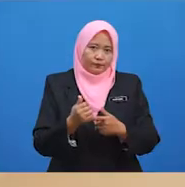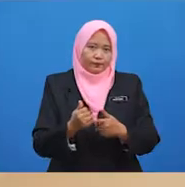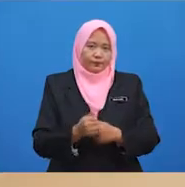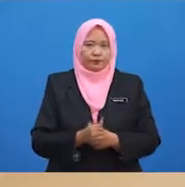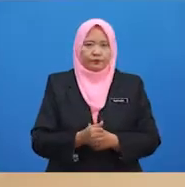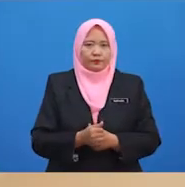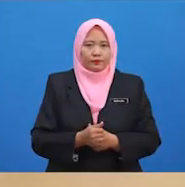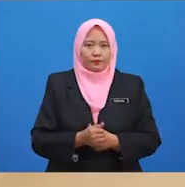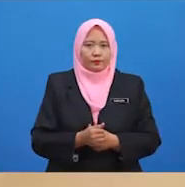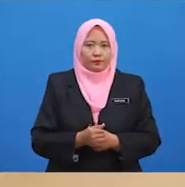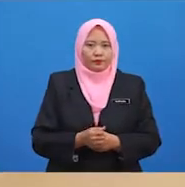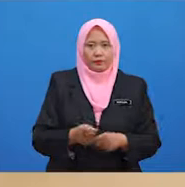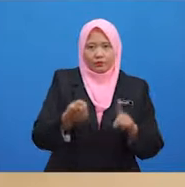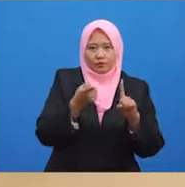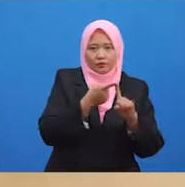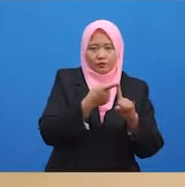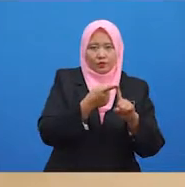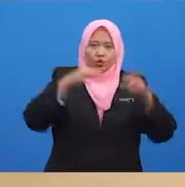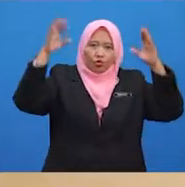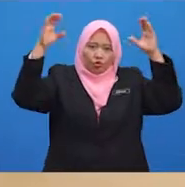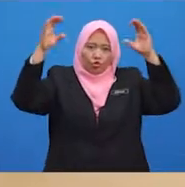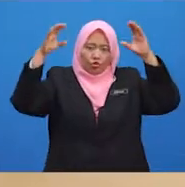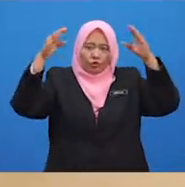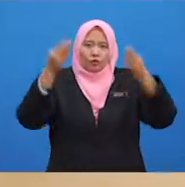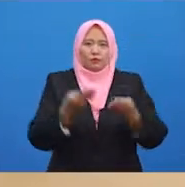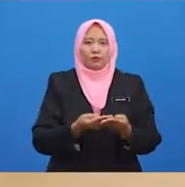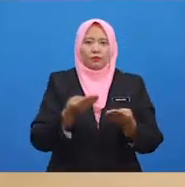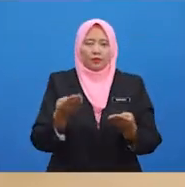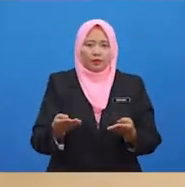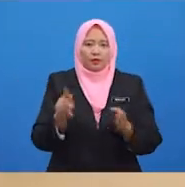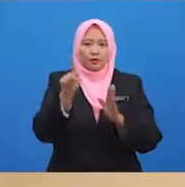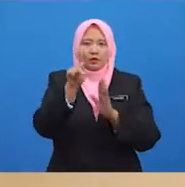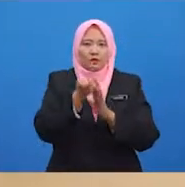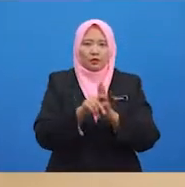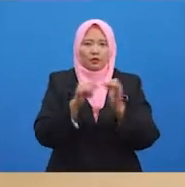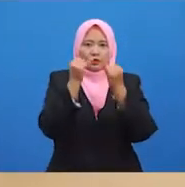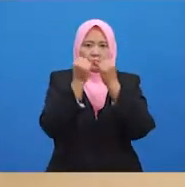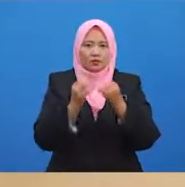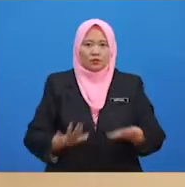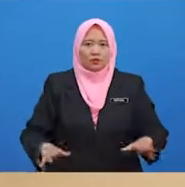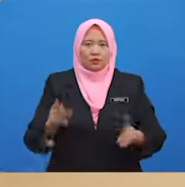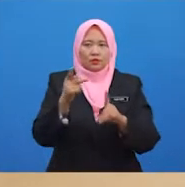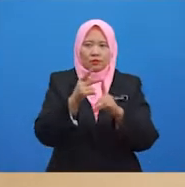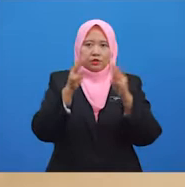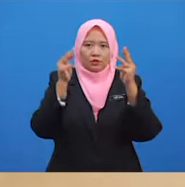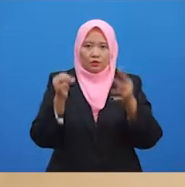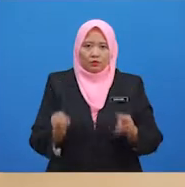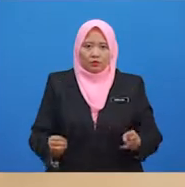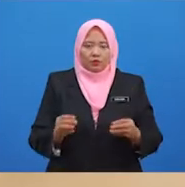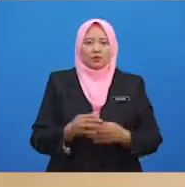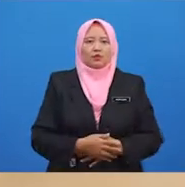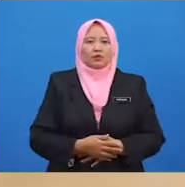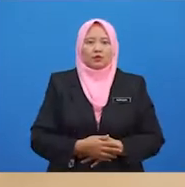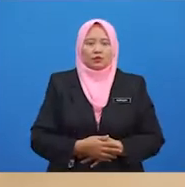ialah persoalan hujan memberikan kesejahteraan kepada manusia. Persoalan ini